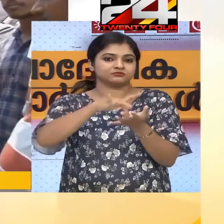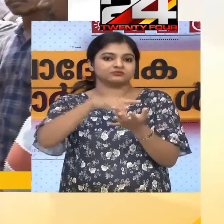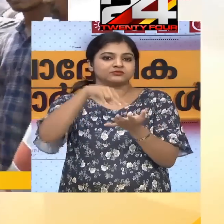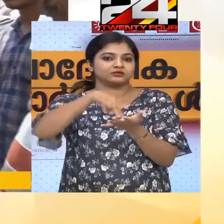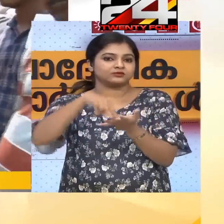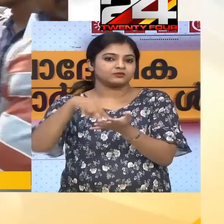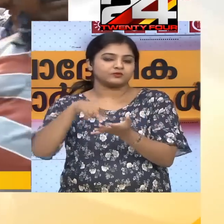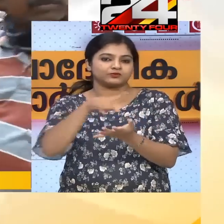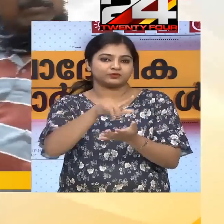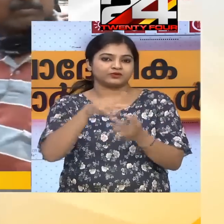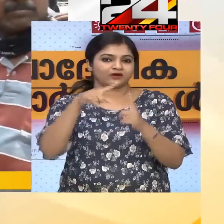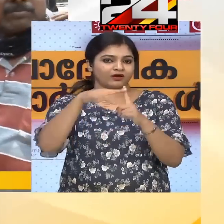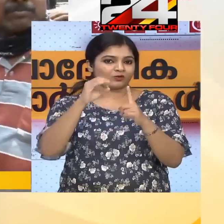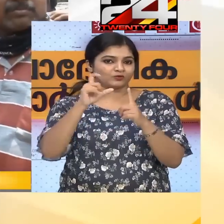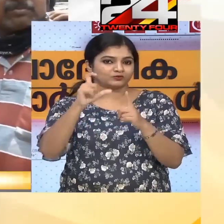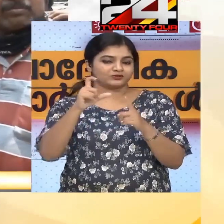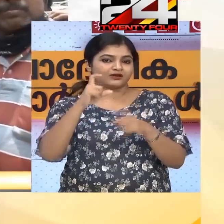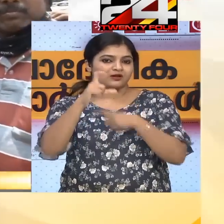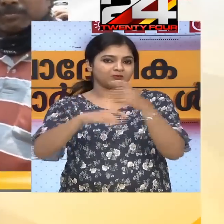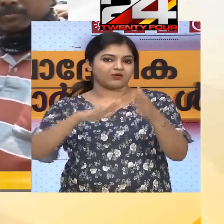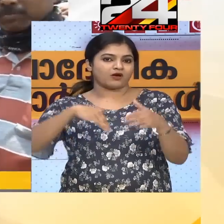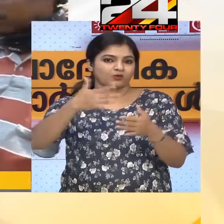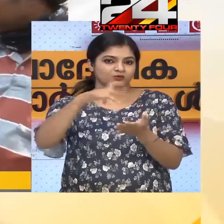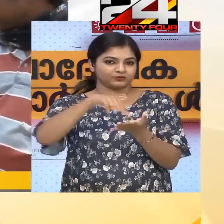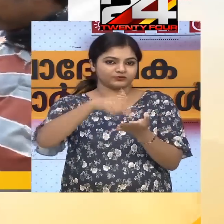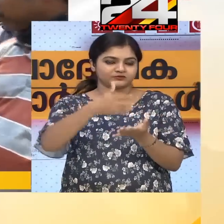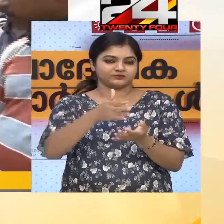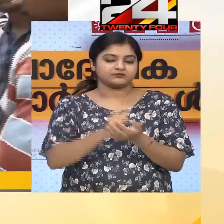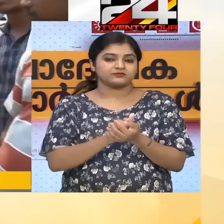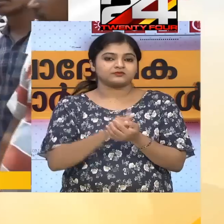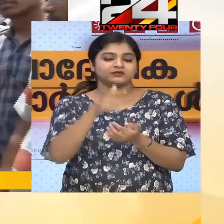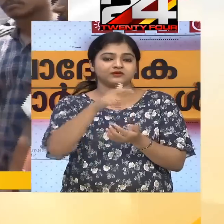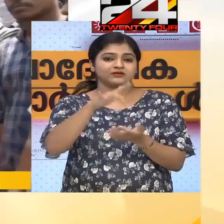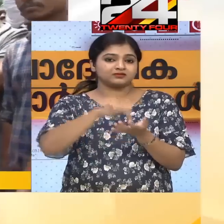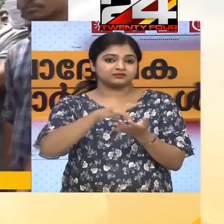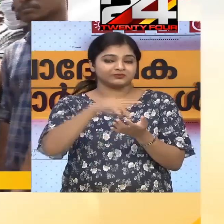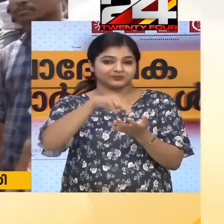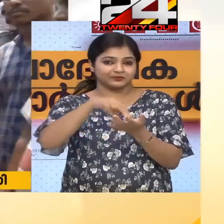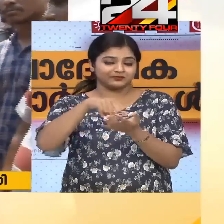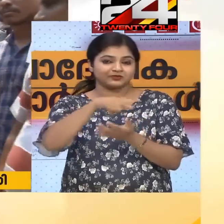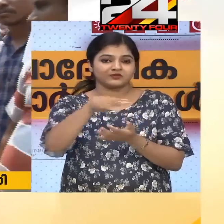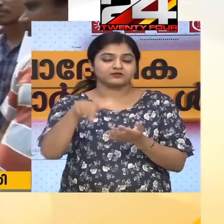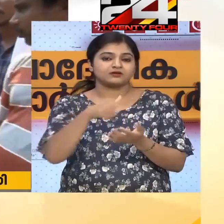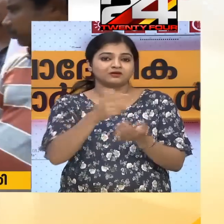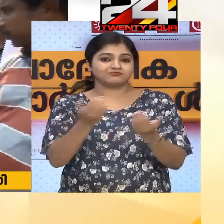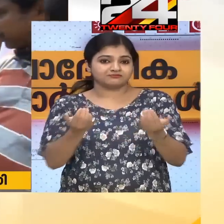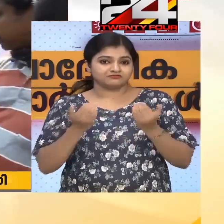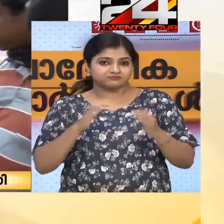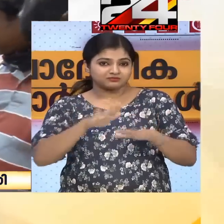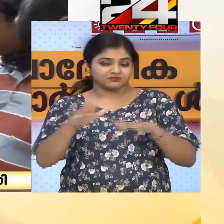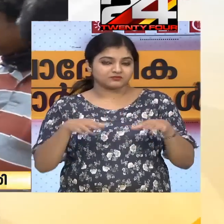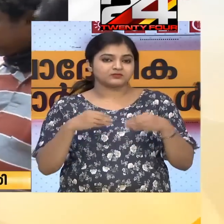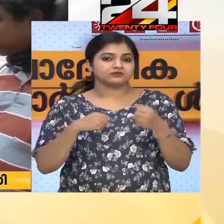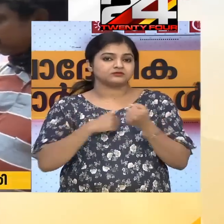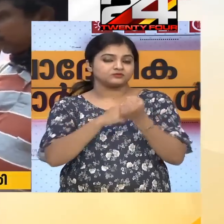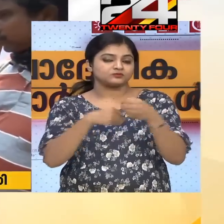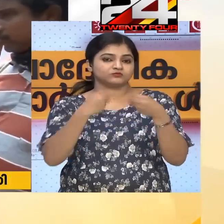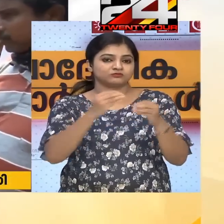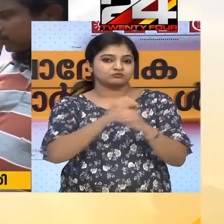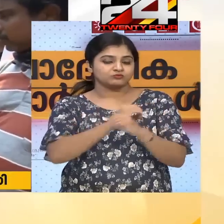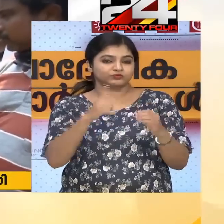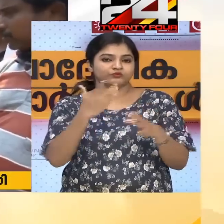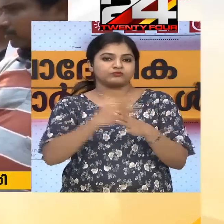ഒരു IOC പ്ലാന്റിന്റെ പുറത്ത് നിൽക്കുന്നത്. ഇത്തരം ഒരു സാഹചര്യത്തിലേക്ക് എത്തിയത് പോലും ഇതിനകത്ത് കൃത്യമായ സുരക്ഷാ സംവിധാനങ്ങൾ ഇല്ല എന്ന് ഈ